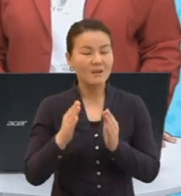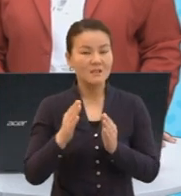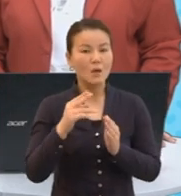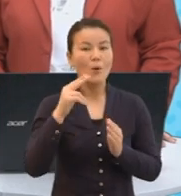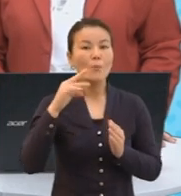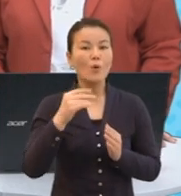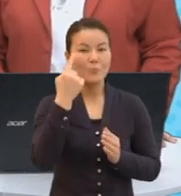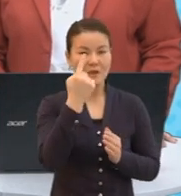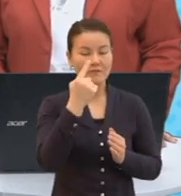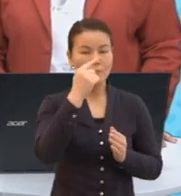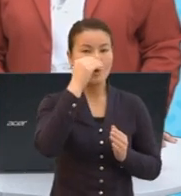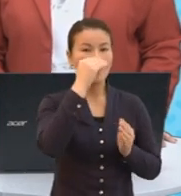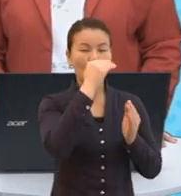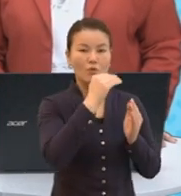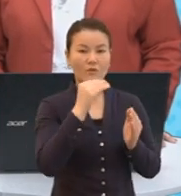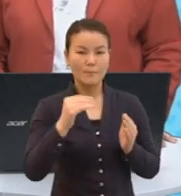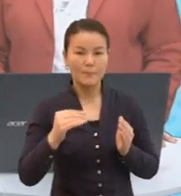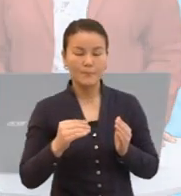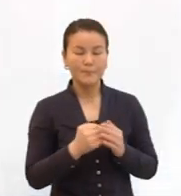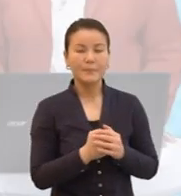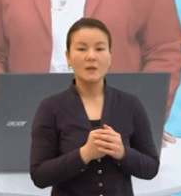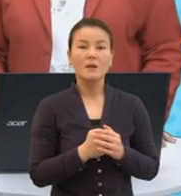букве. Приступайте к работе.